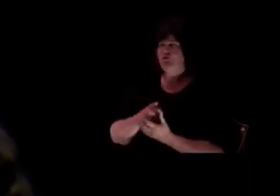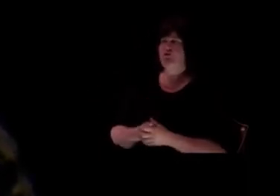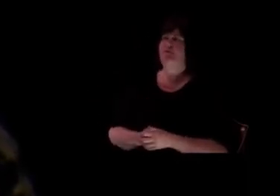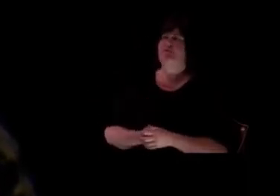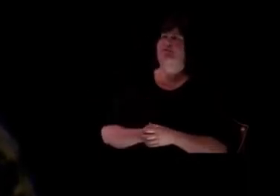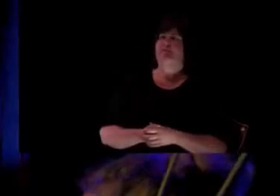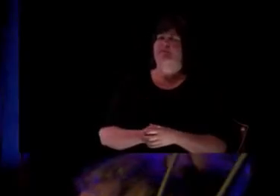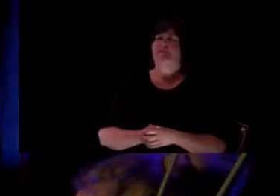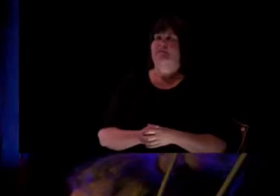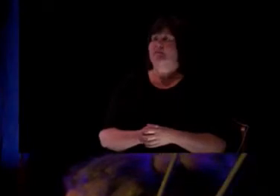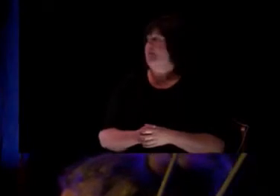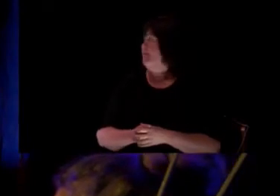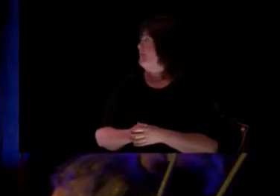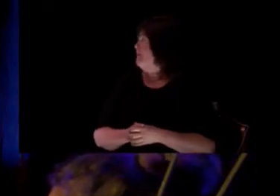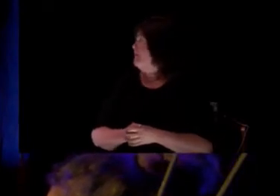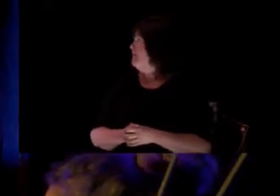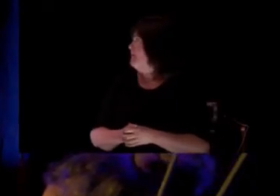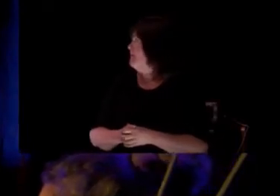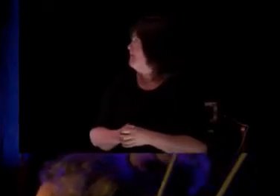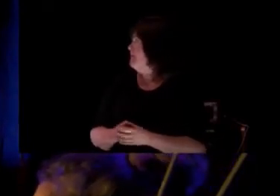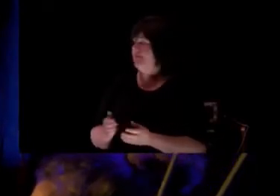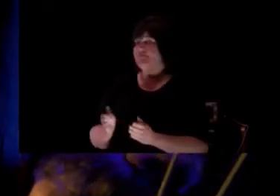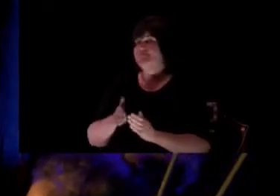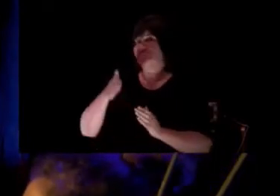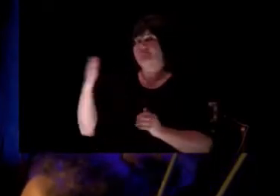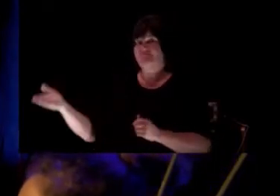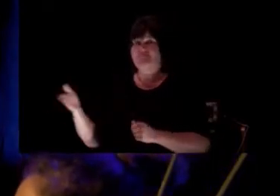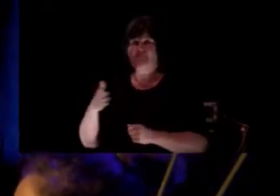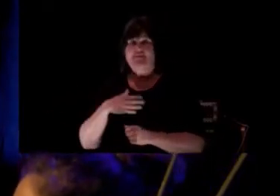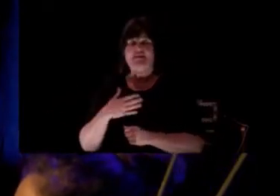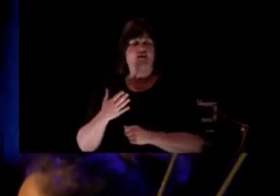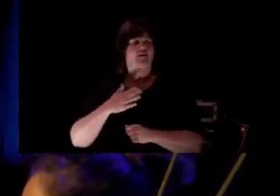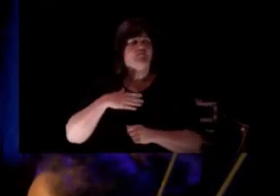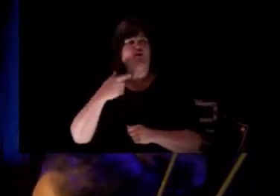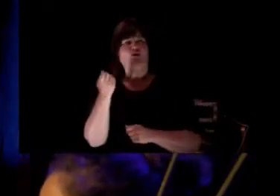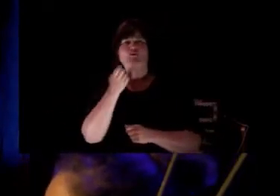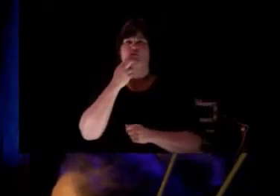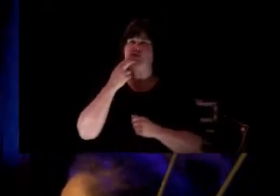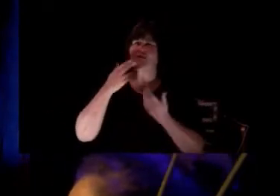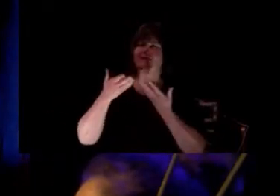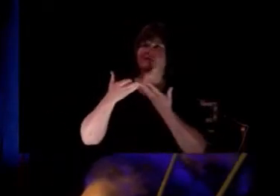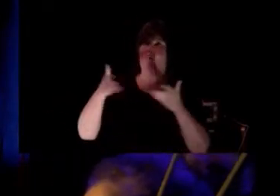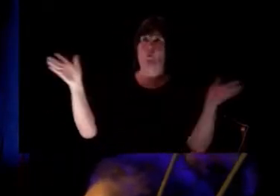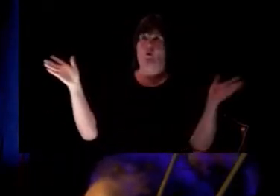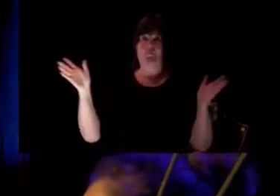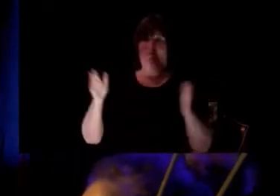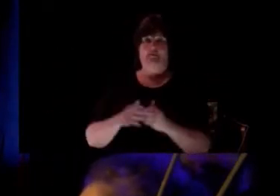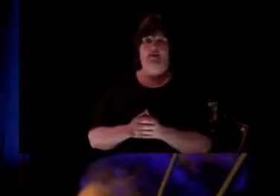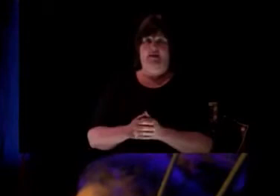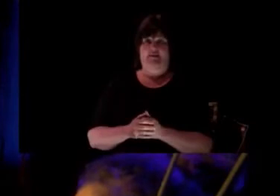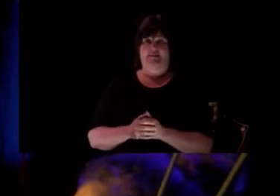Ja. Og så har vi jo noe som kalles åpenhet, og det er så viktig.